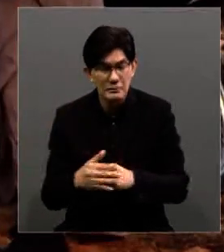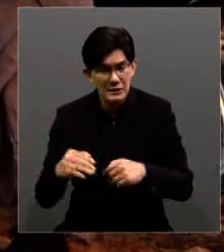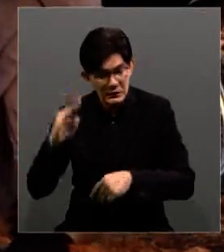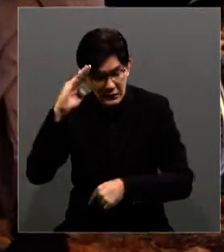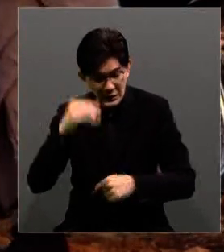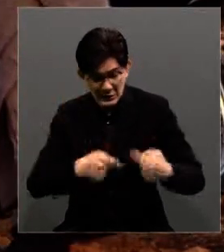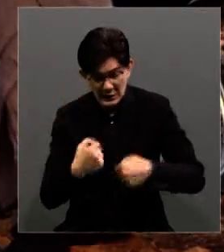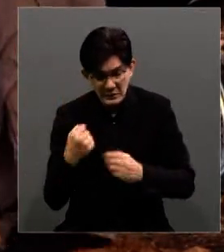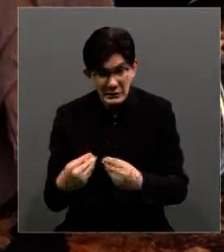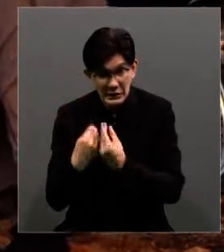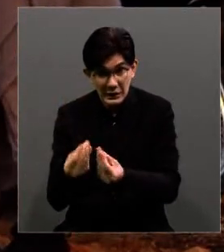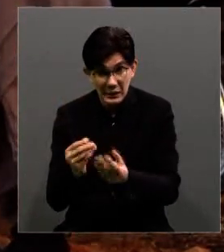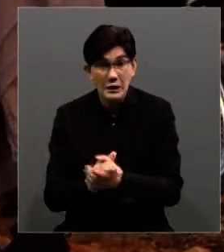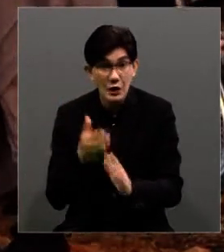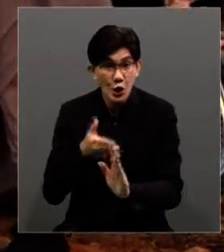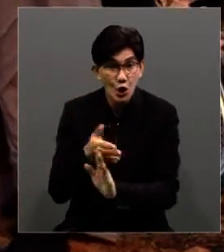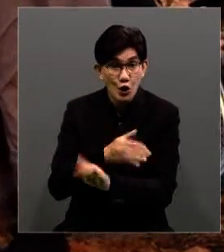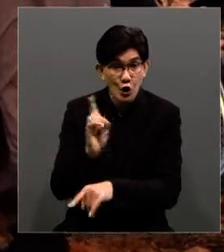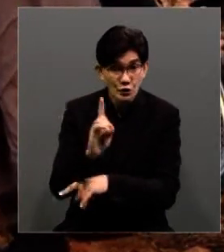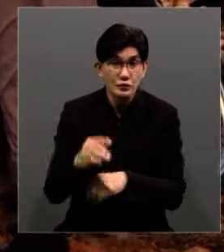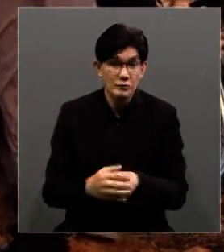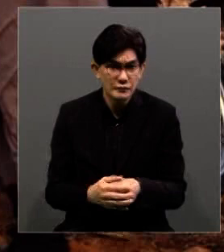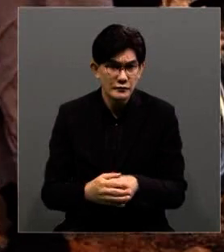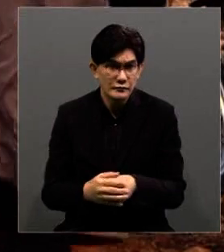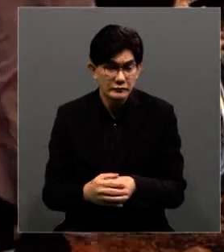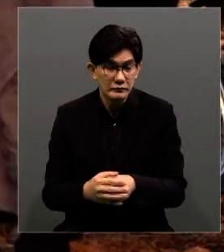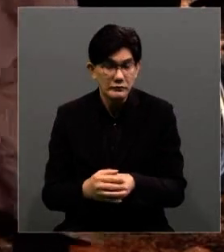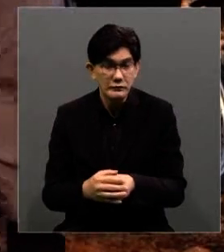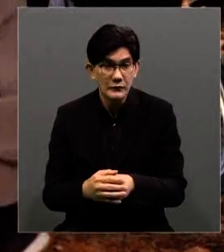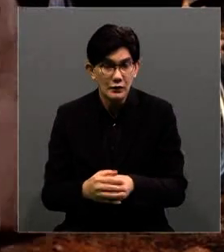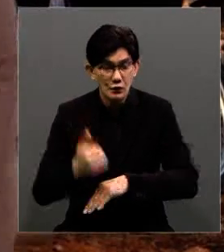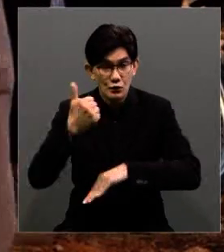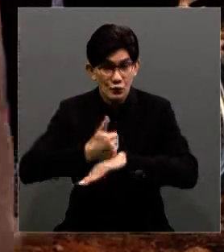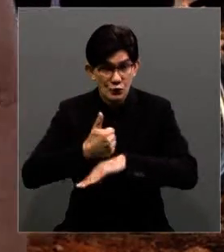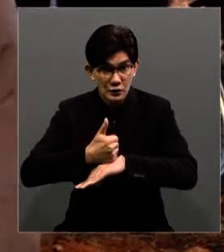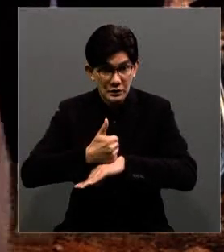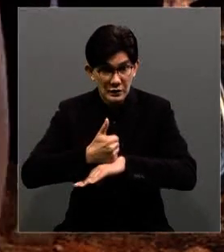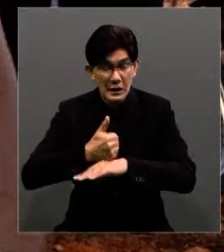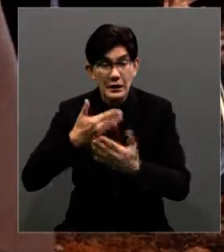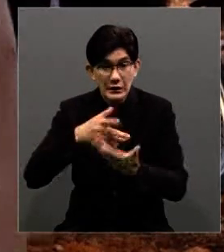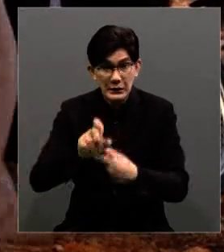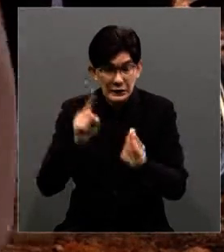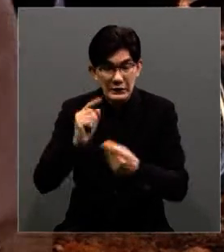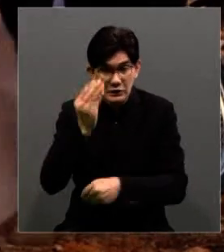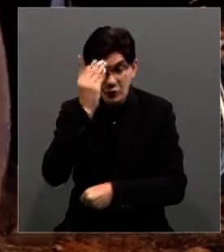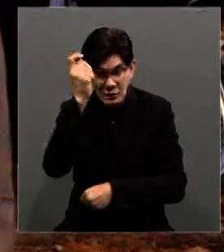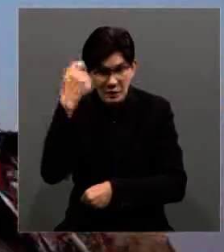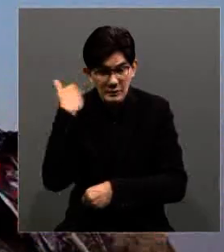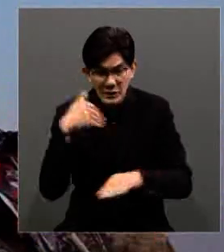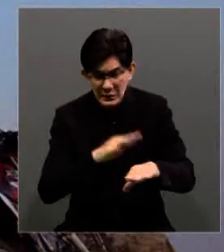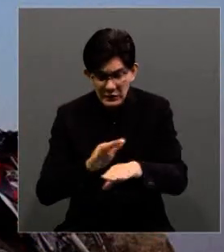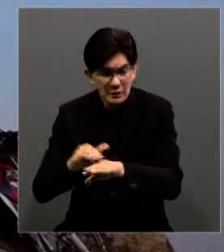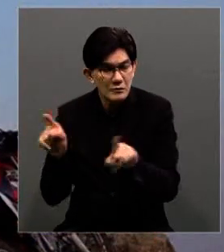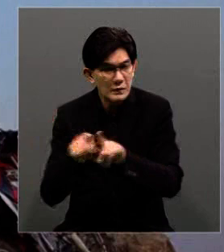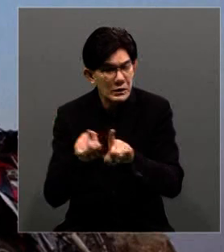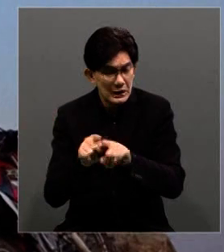ทหารครับอย่างไรก็ตามก่อนหน้านั้นเนี่ยนายเนอรบากัสซึ่งเป็นรัฐมนตรีเศเศรษฐกิจของอิสราเอลก็อกมาเตือน